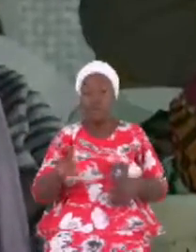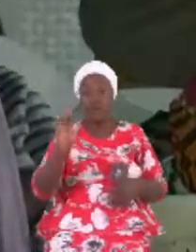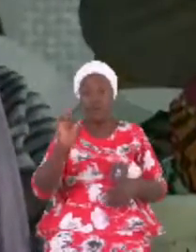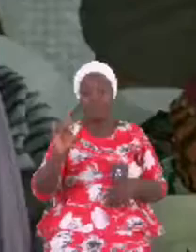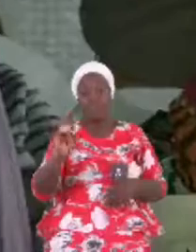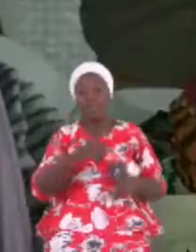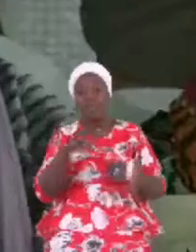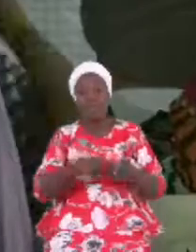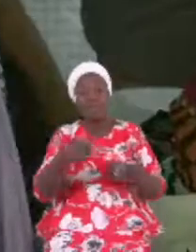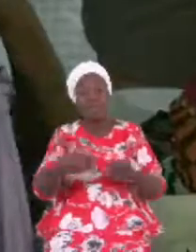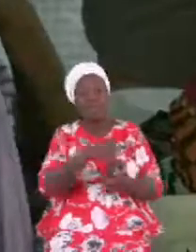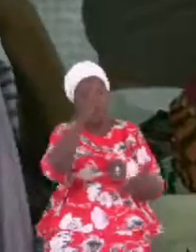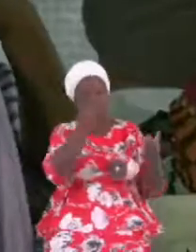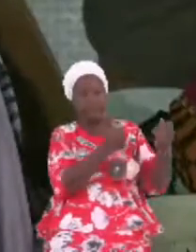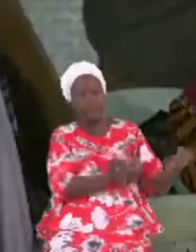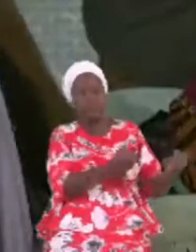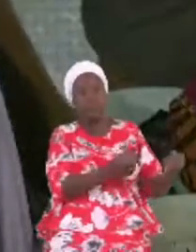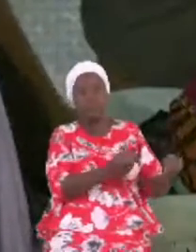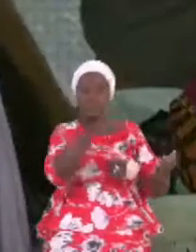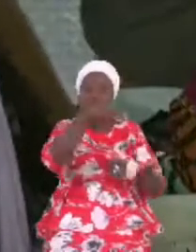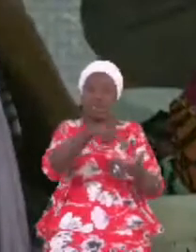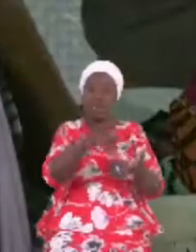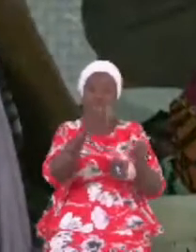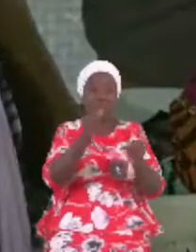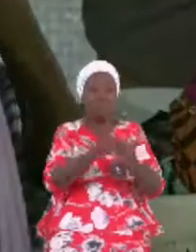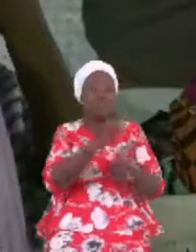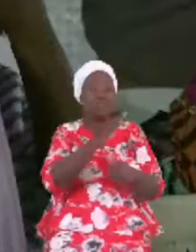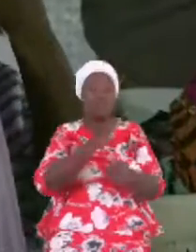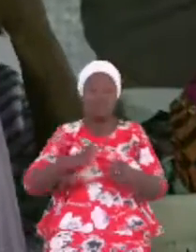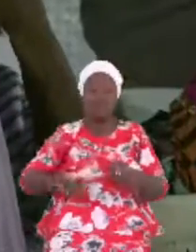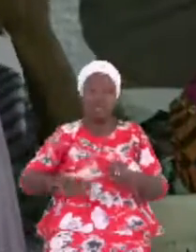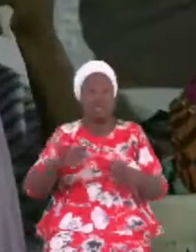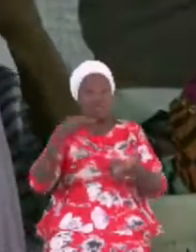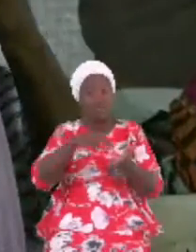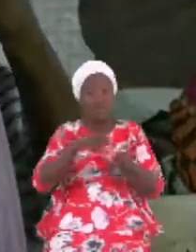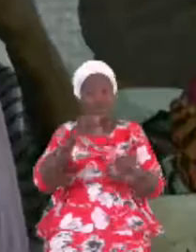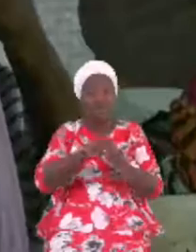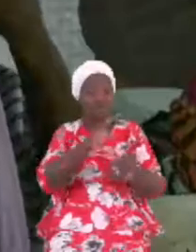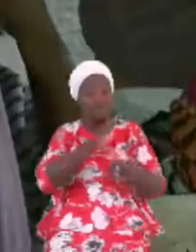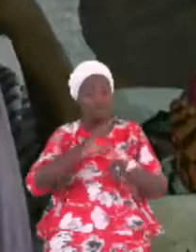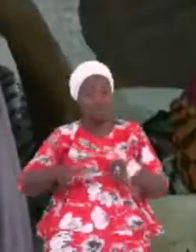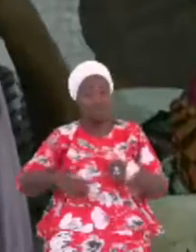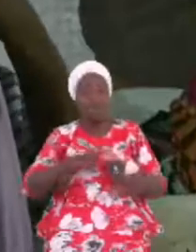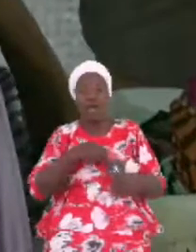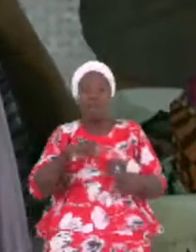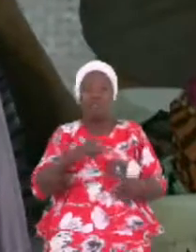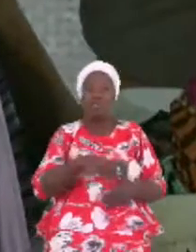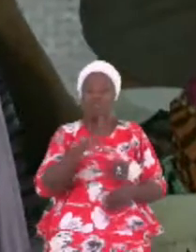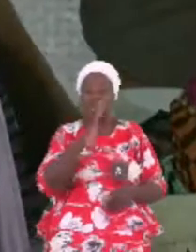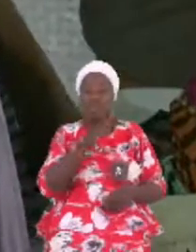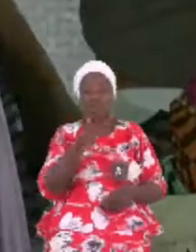Tu as trouvé cette nouvelle foi. Tiens avec Christ et sois un vainqueur jusqu'à la fin.